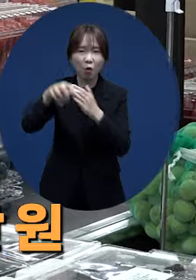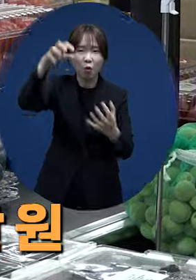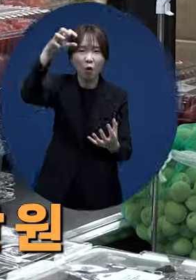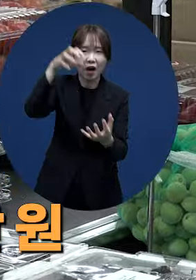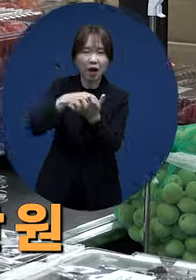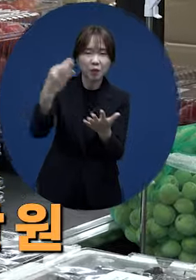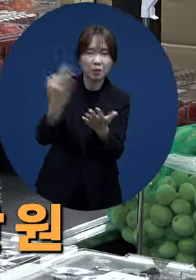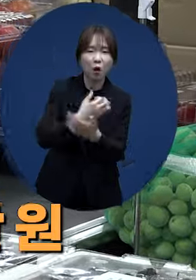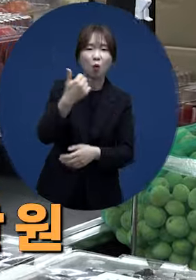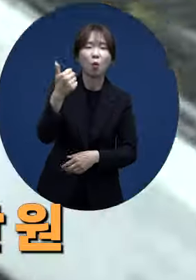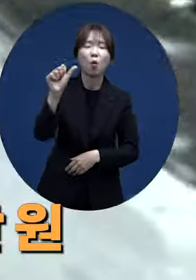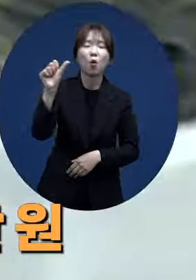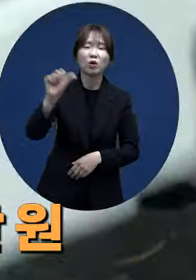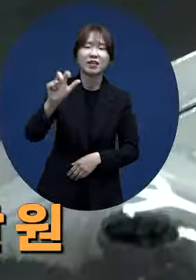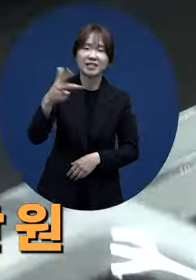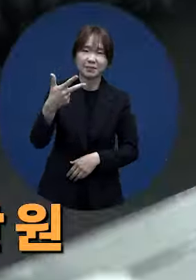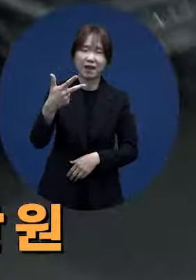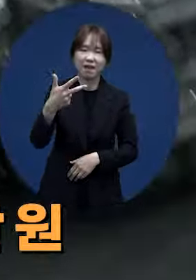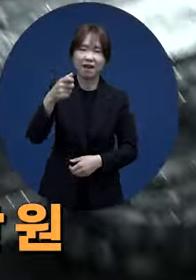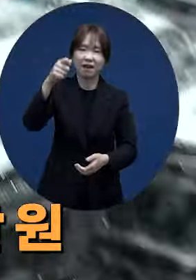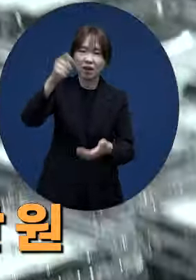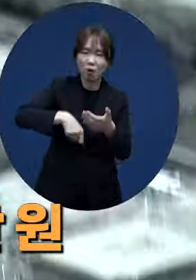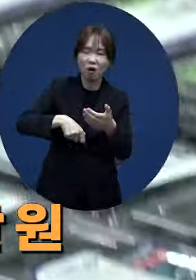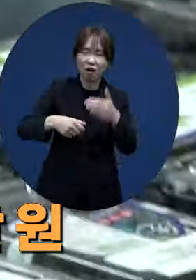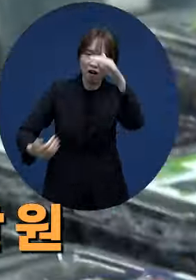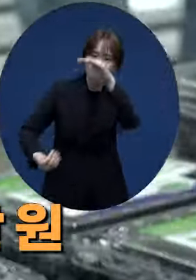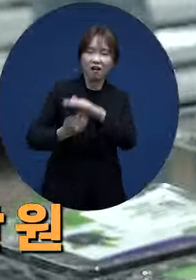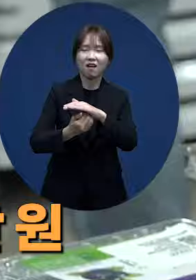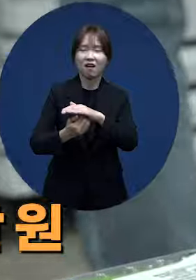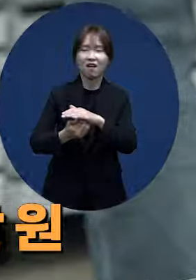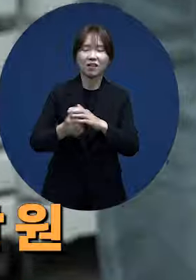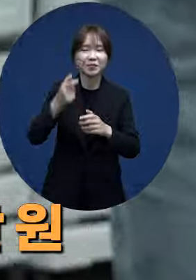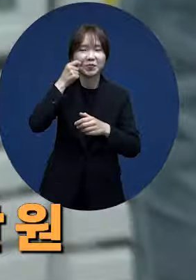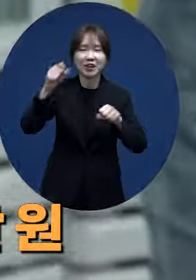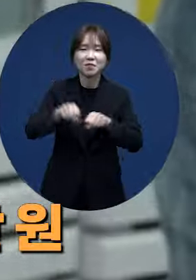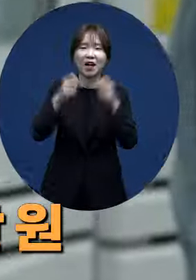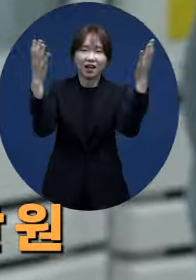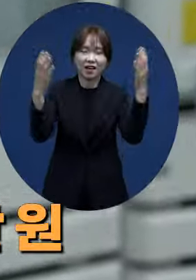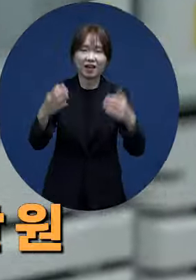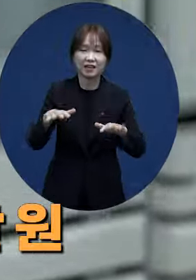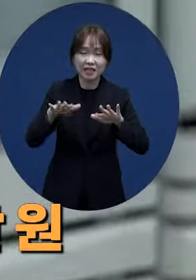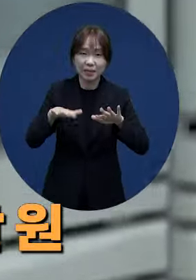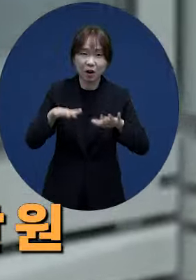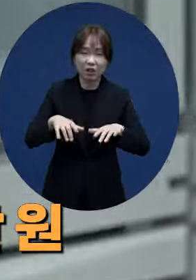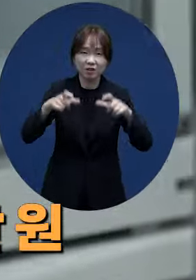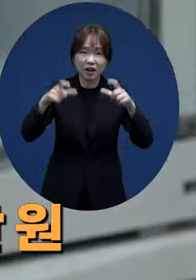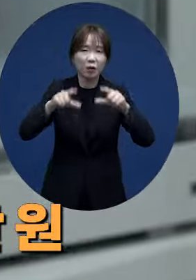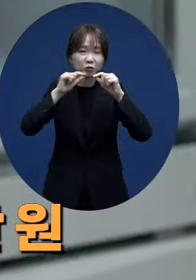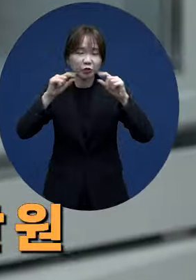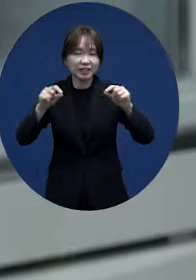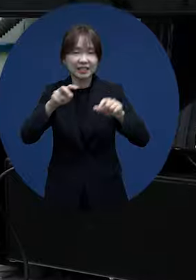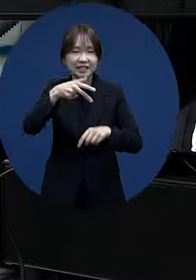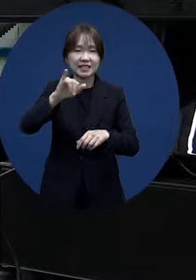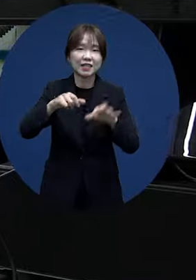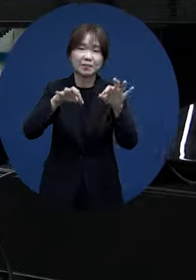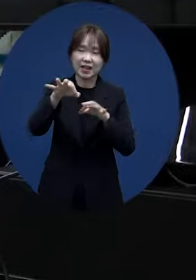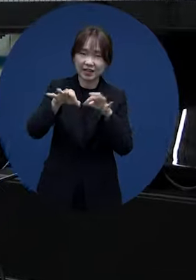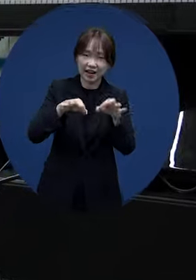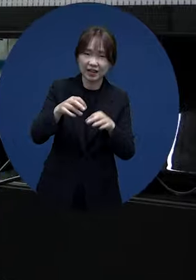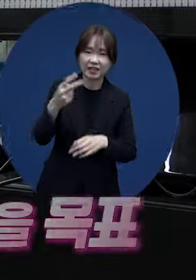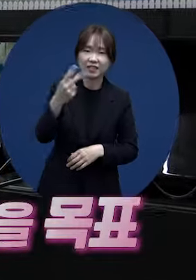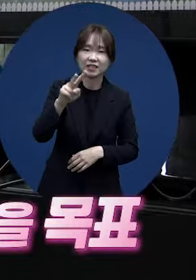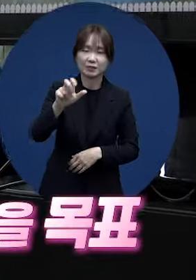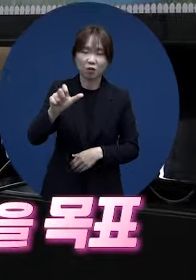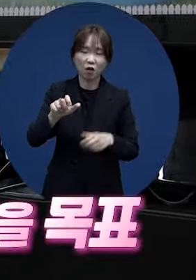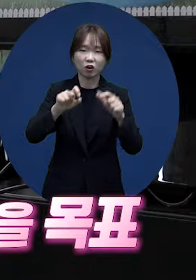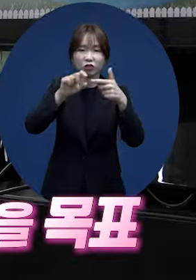명의 시민이 방문하고 또 누적 매출액이 5,700만 원을 기록하는 등 큰 호응을 얻고 있는데요. 이번